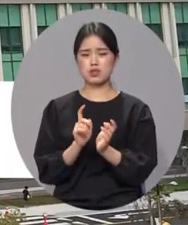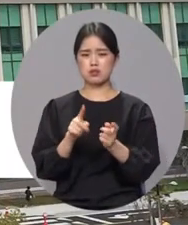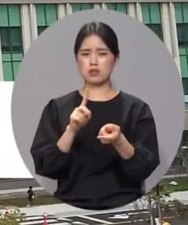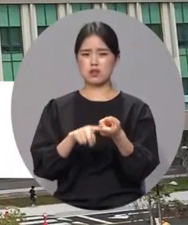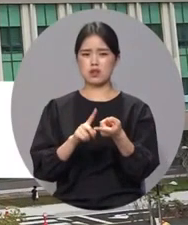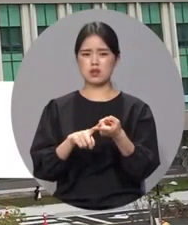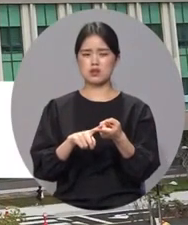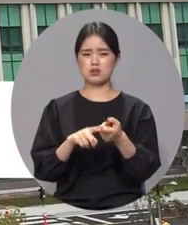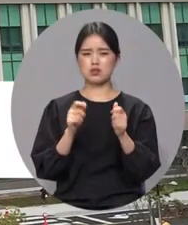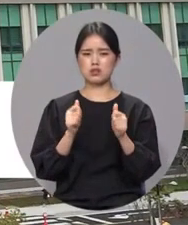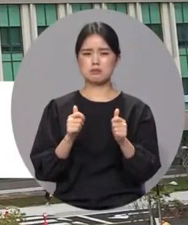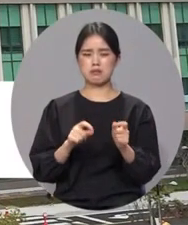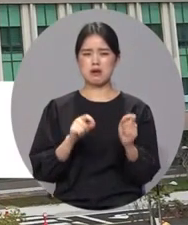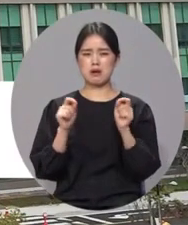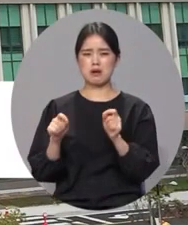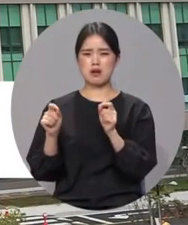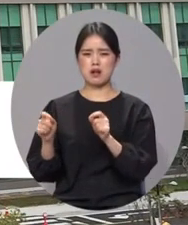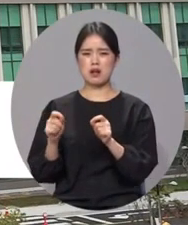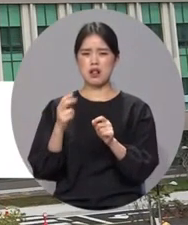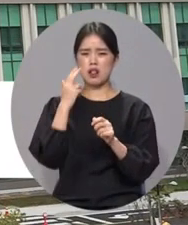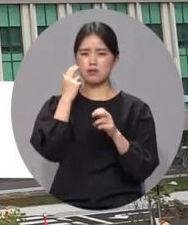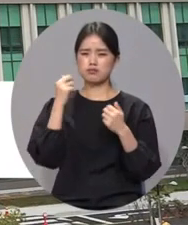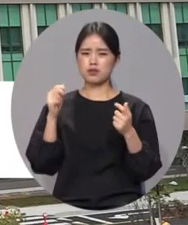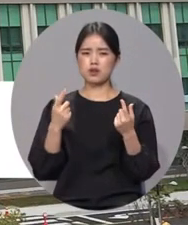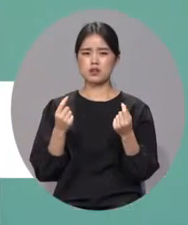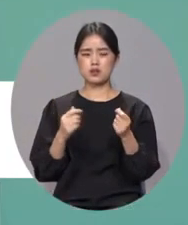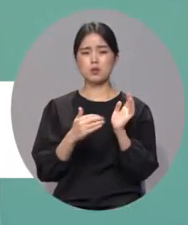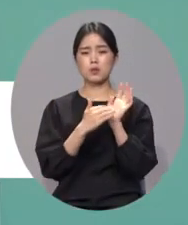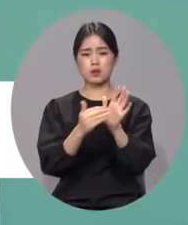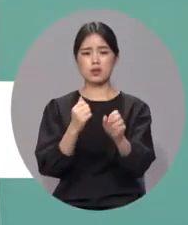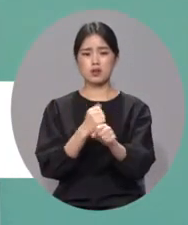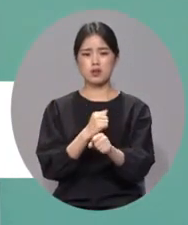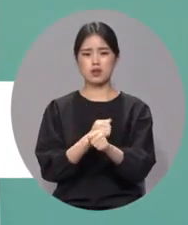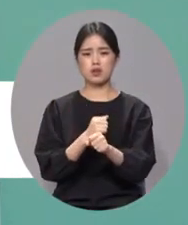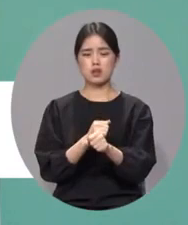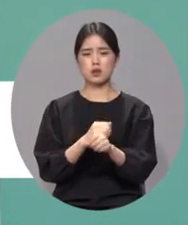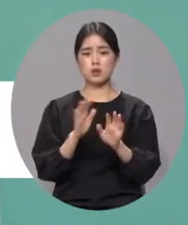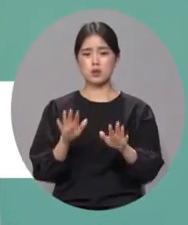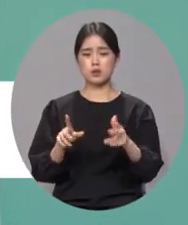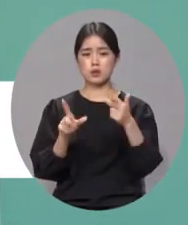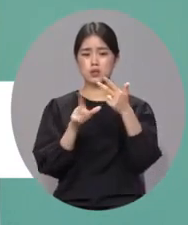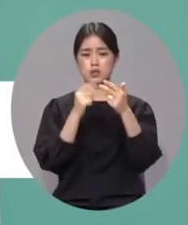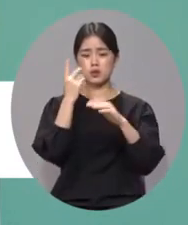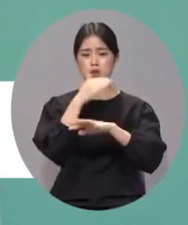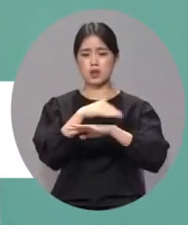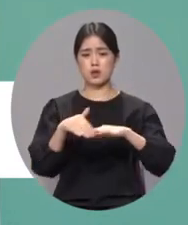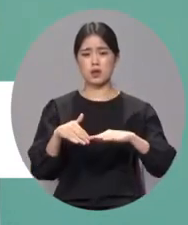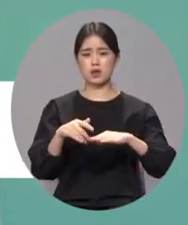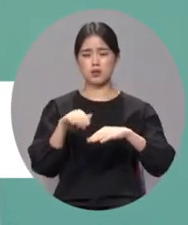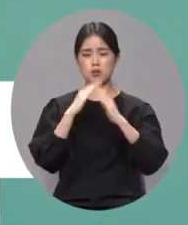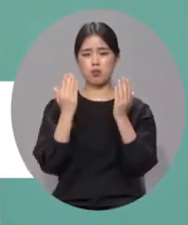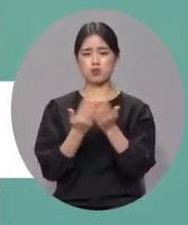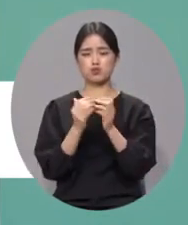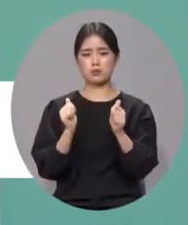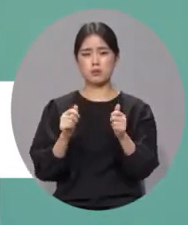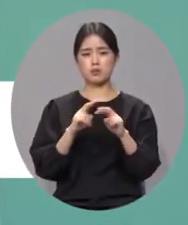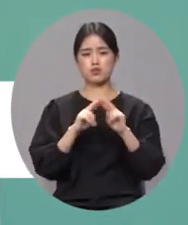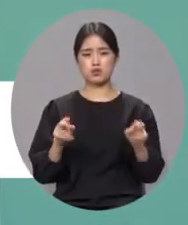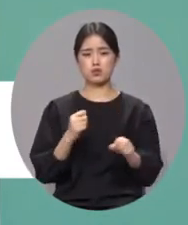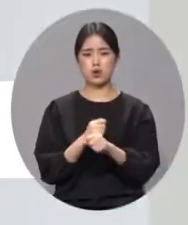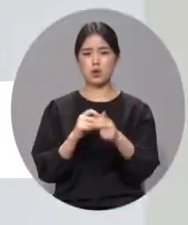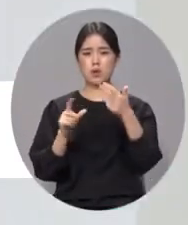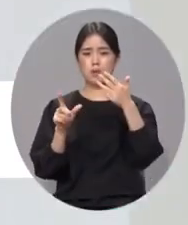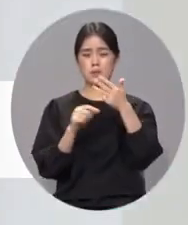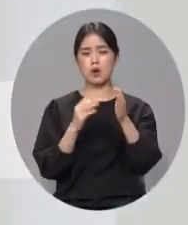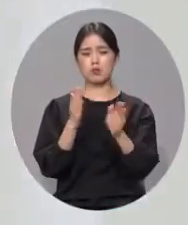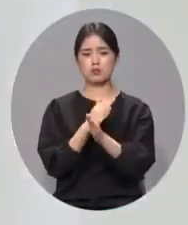재판을 지원 시키려는 의도가 명백하다 며 신청을 기각했습니다 여 이 달 예정된 재판 일정을 모두 취소하고 다음 달부터